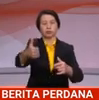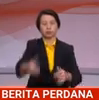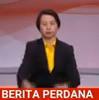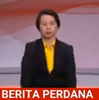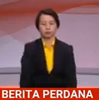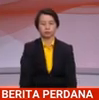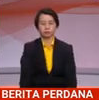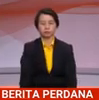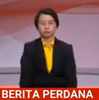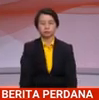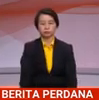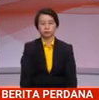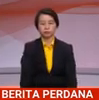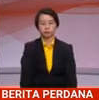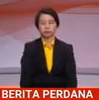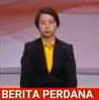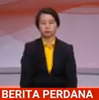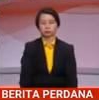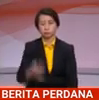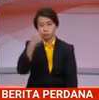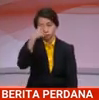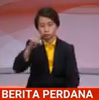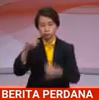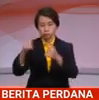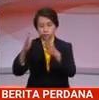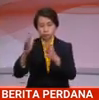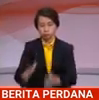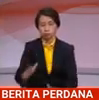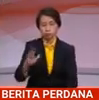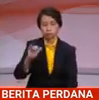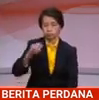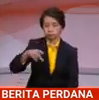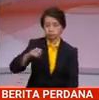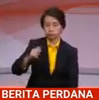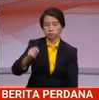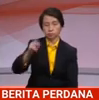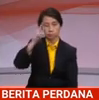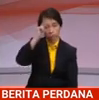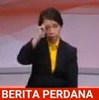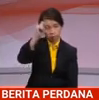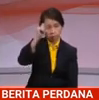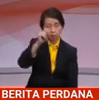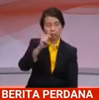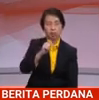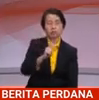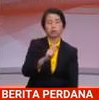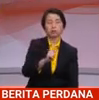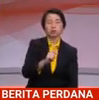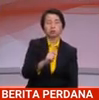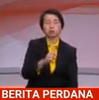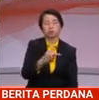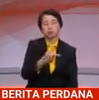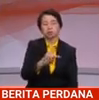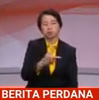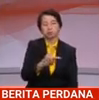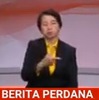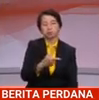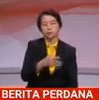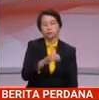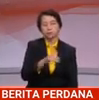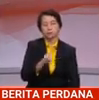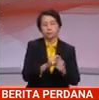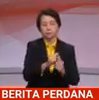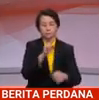memenangi set ketiga itu. Sementara itu, bagi pemain apit kiri Terengganu Turtles, Muhammad Afif Jazimi Zainal Abidin,